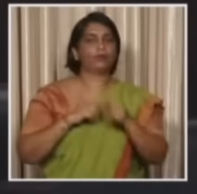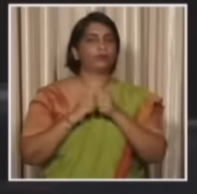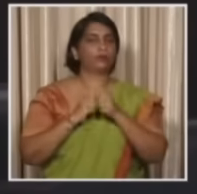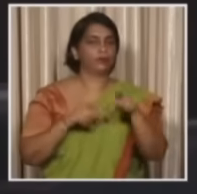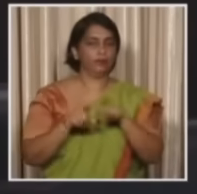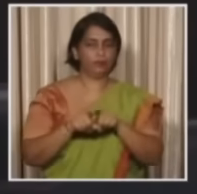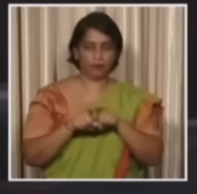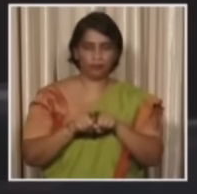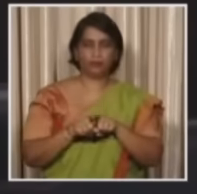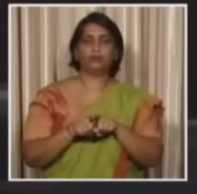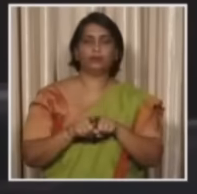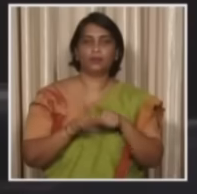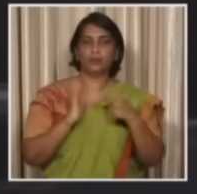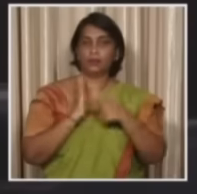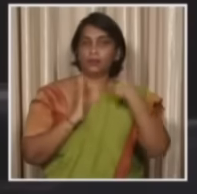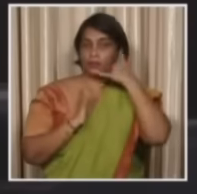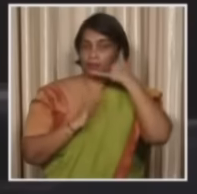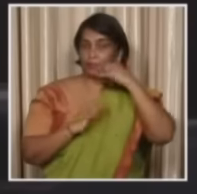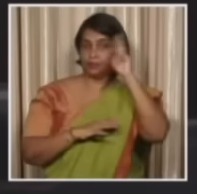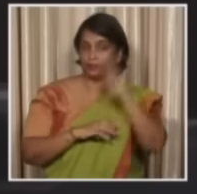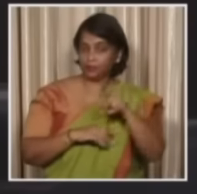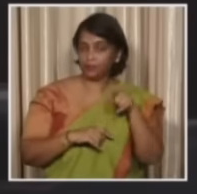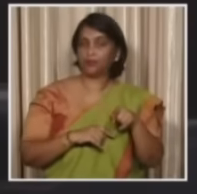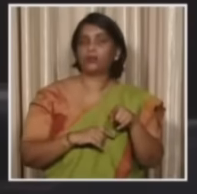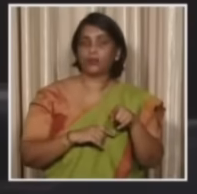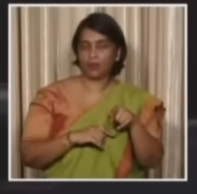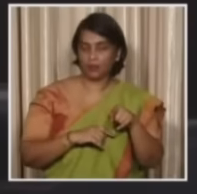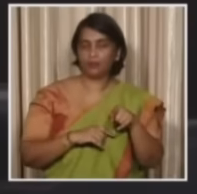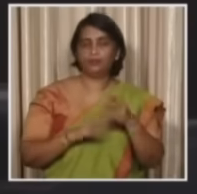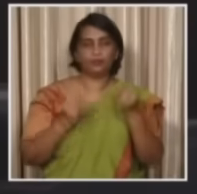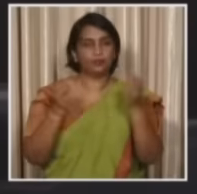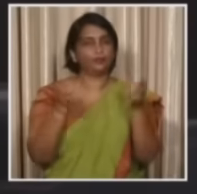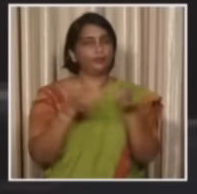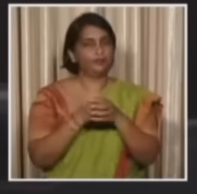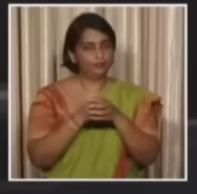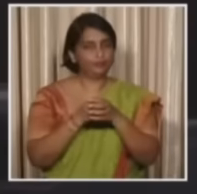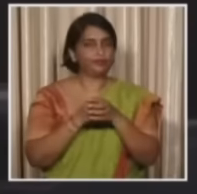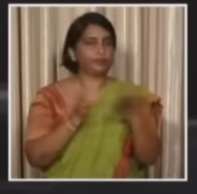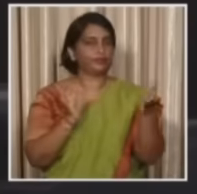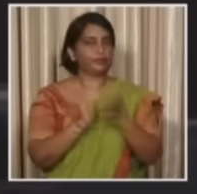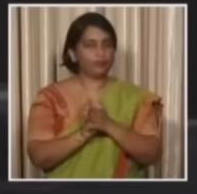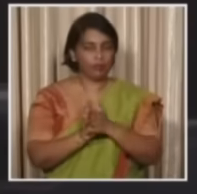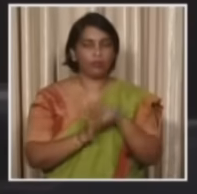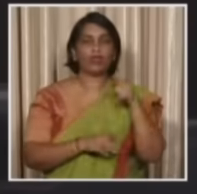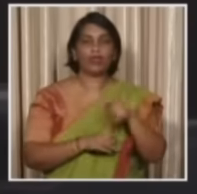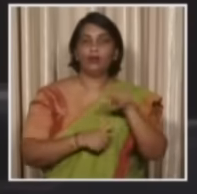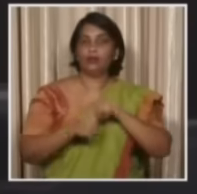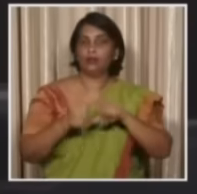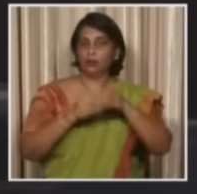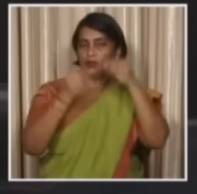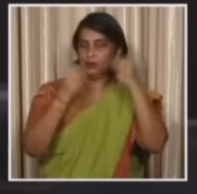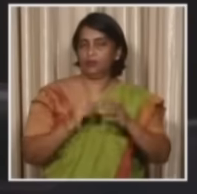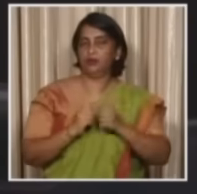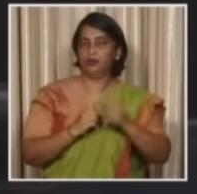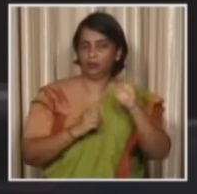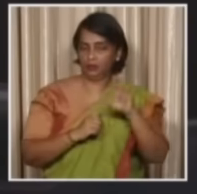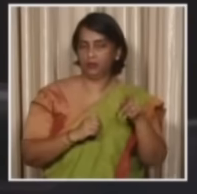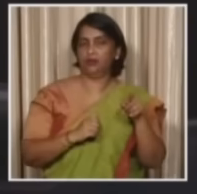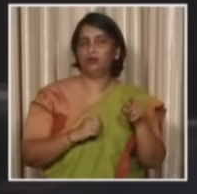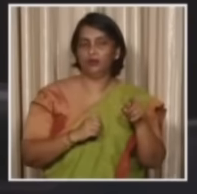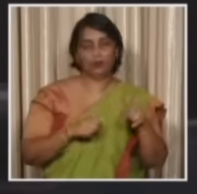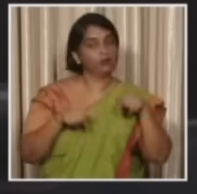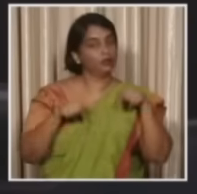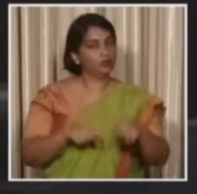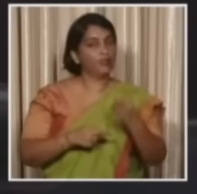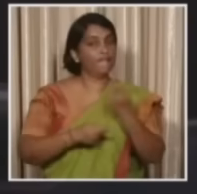විදිහට ටෙලිකොම් ආයතනයෙන් ඉන්න යම් පුංචි කණ්ඩායමක් හවුල් කරගෙන මේ ආයතනය වටන තැන්ට පත් වෙලා තියෙනවා. අද